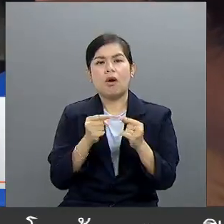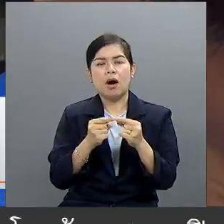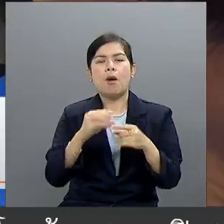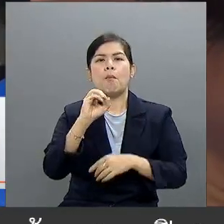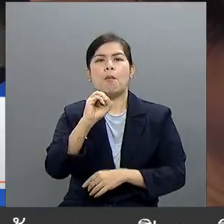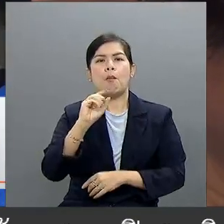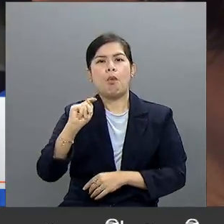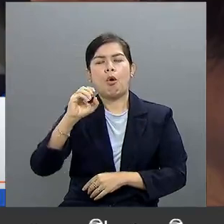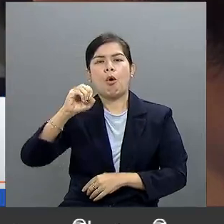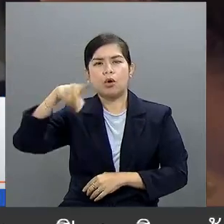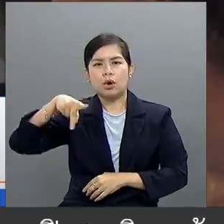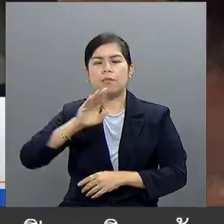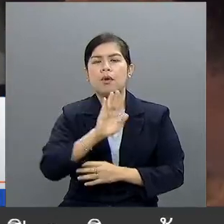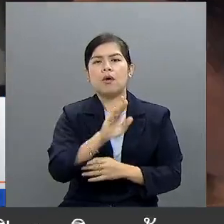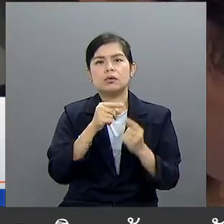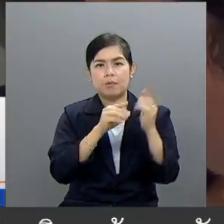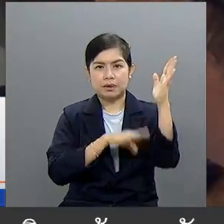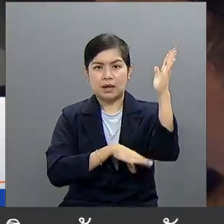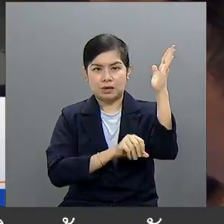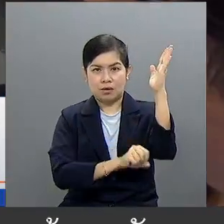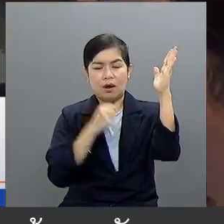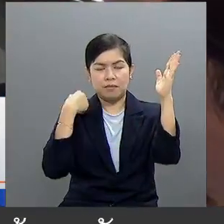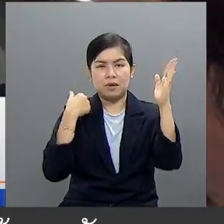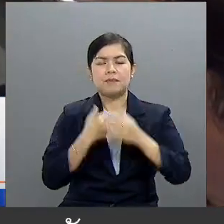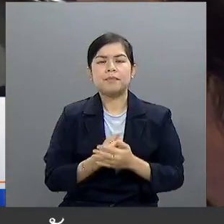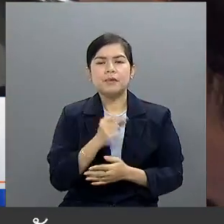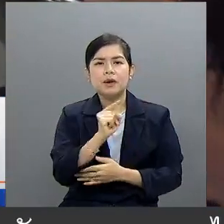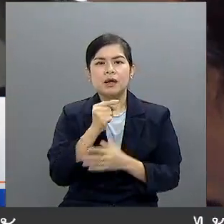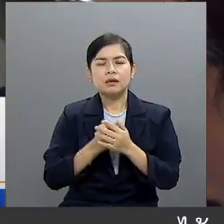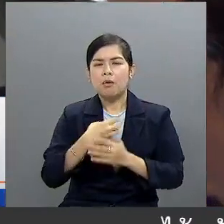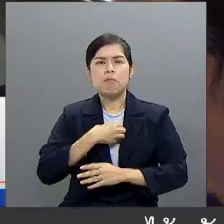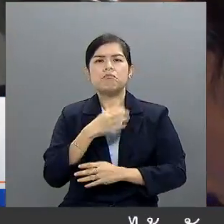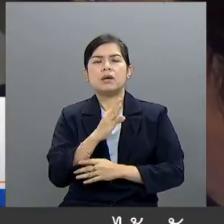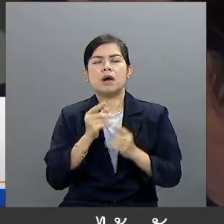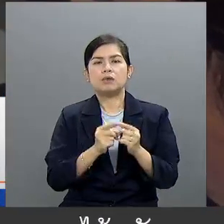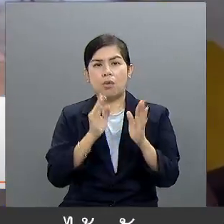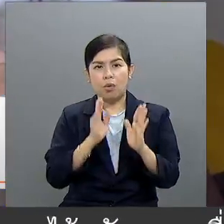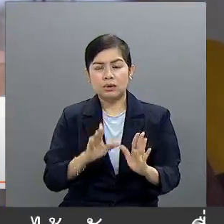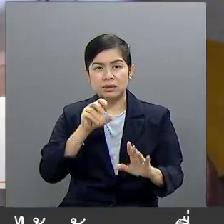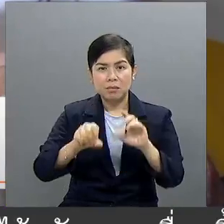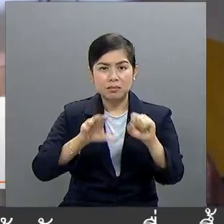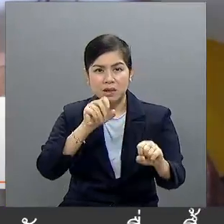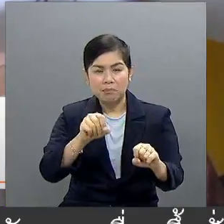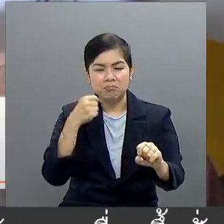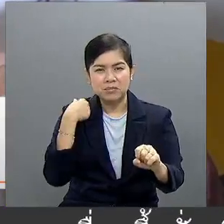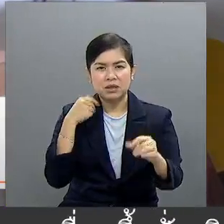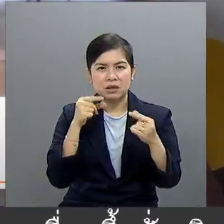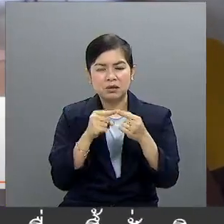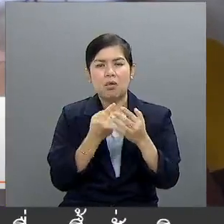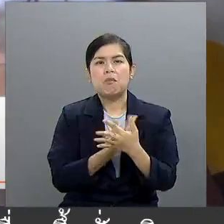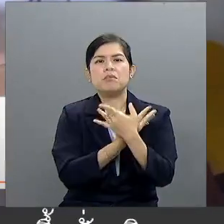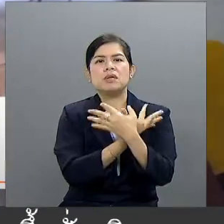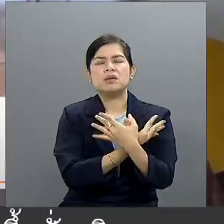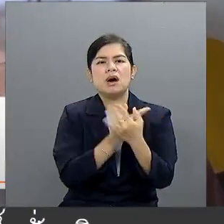างสรรค์ขึ้นจากแรงบันดาลใจเพราะไม่อยากเห็นคนจับผีเสื้อนำมาสตาฟขายให้กับนักท่องเที่ยวค่ะ ใ